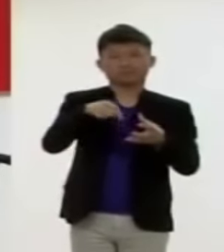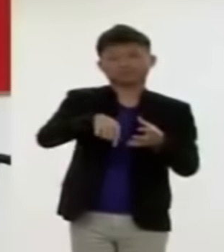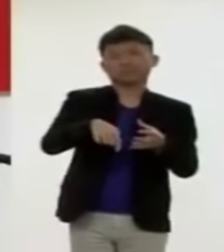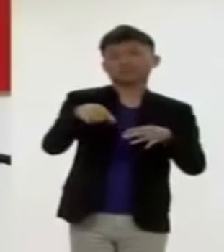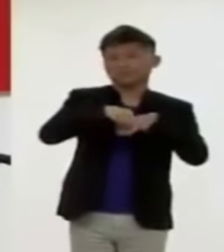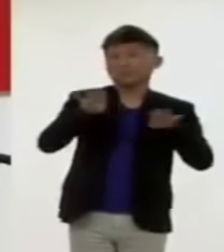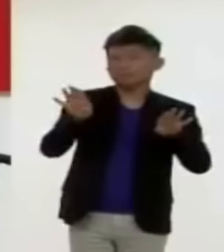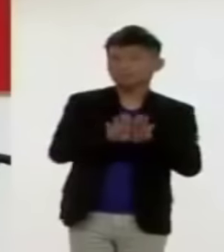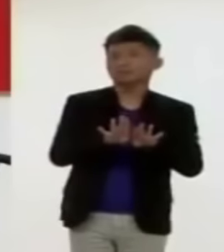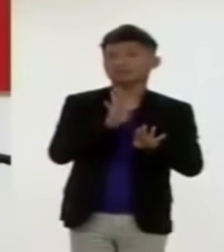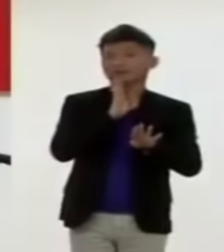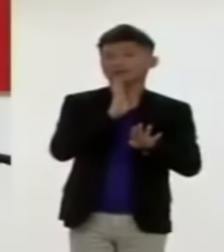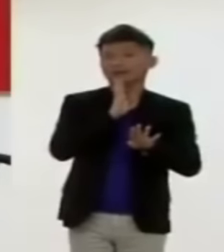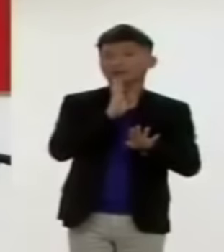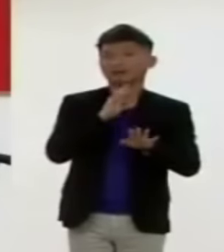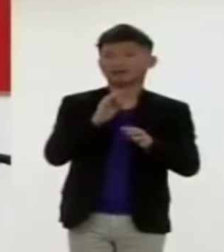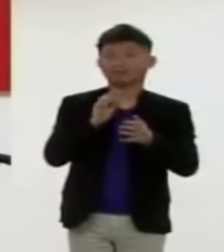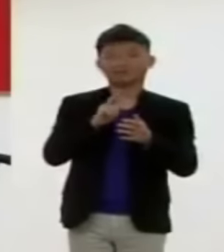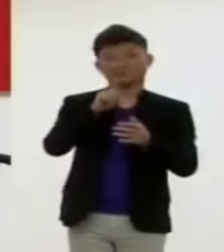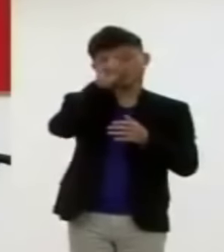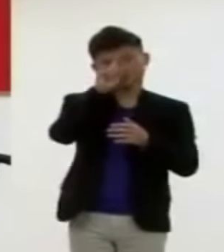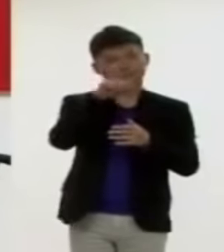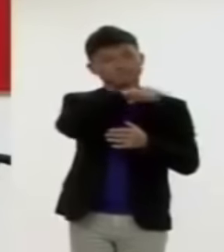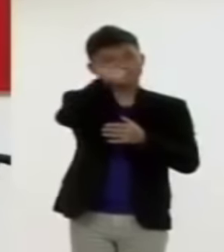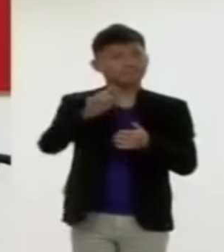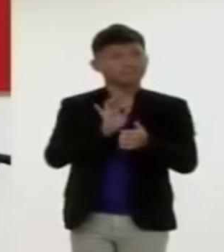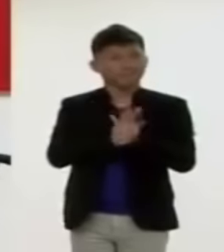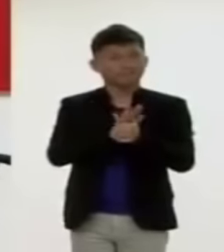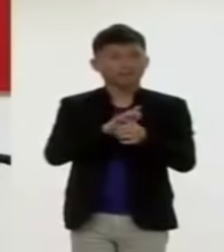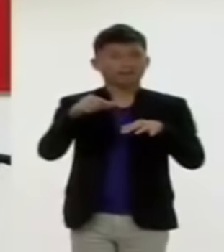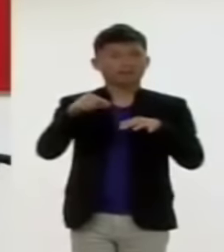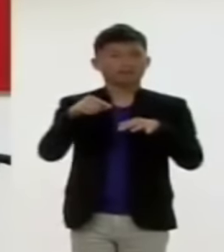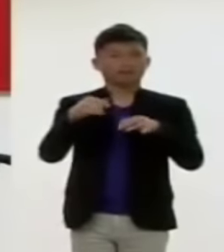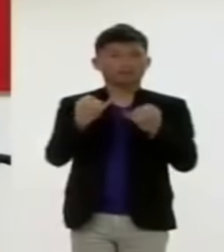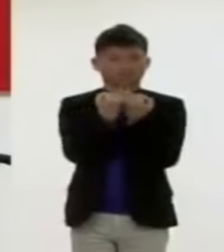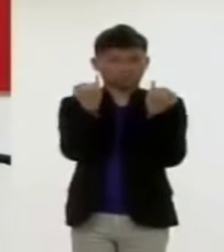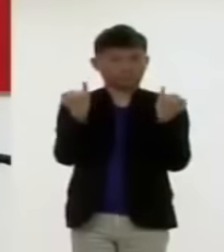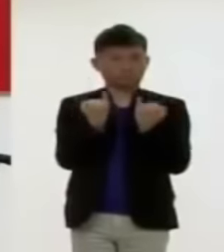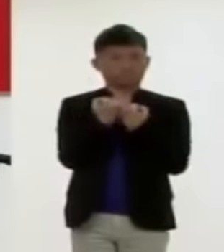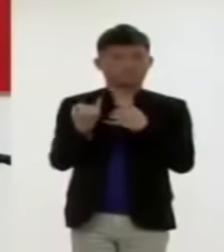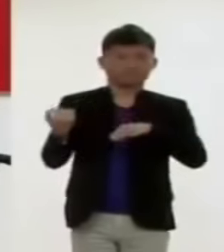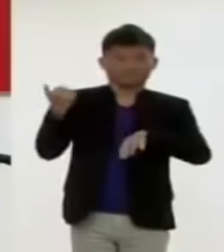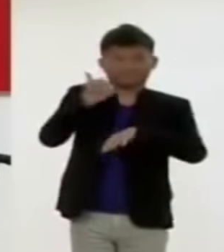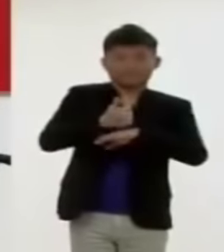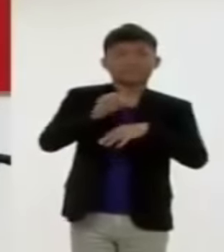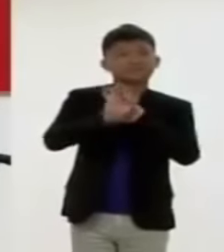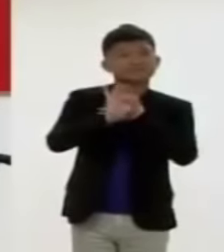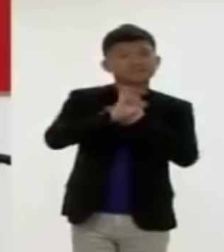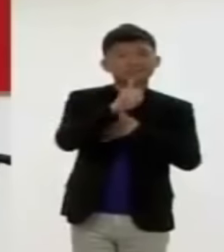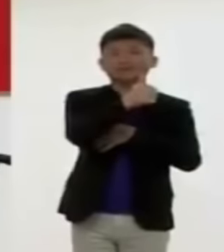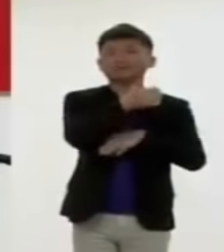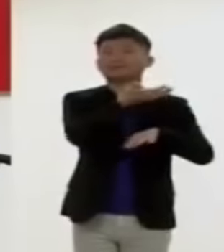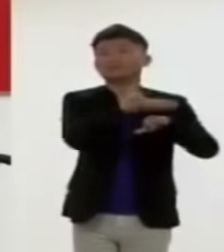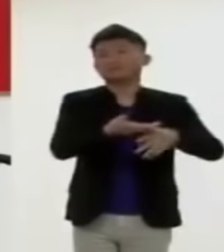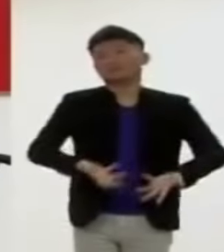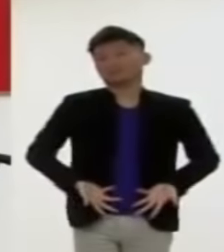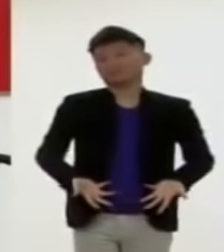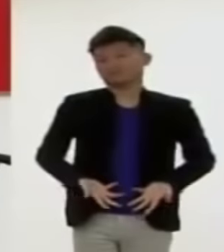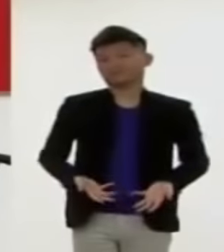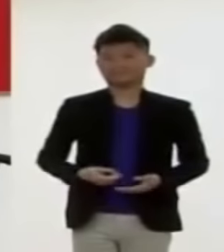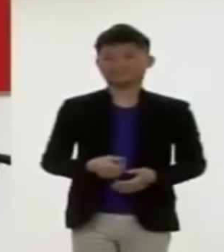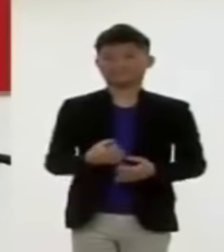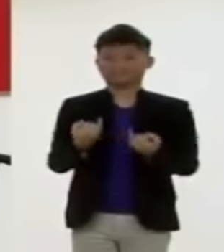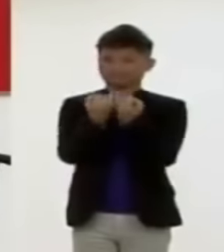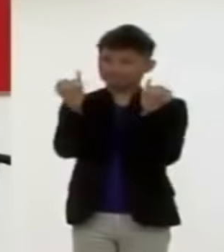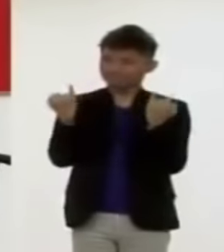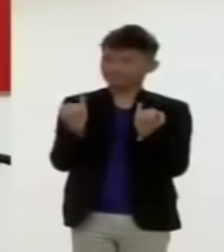家让金门有亮丽的未来，让妇女来坐坐看，男士们你们休息吧，关心妇女，